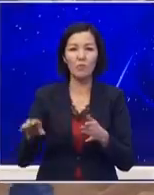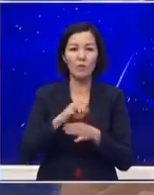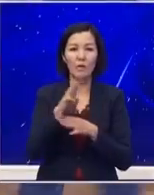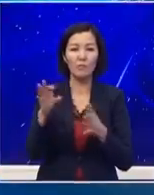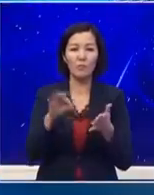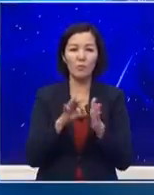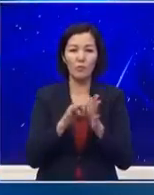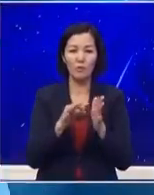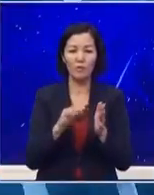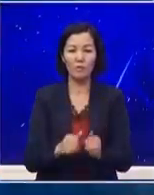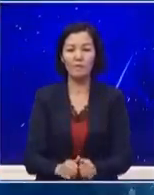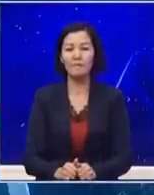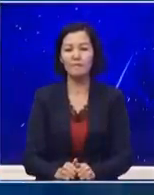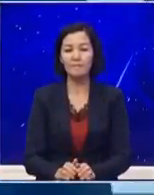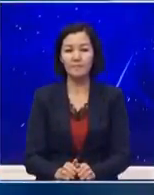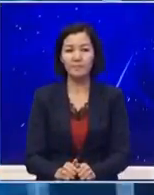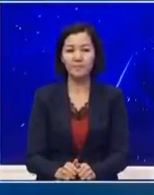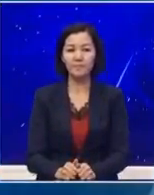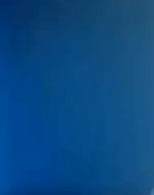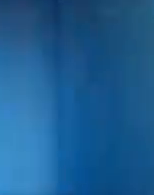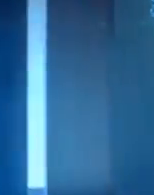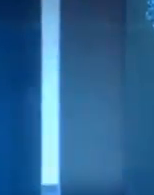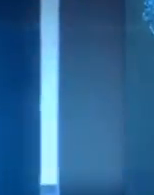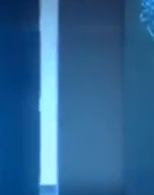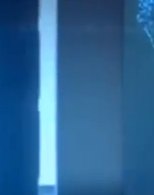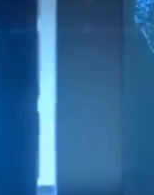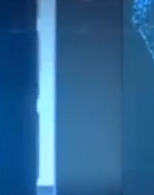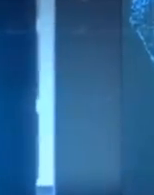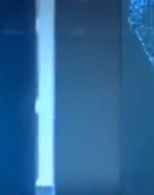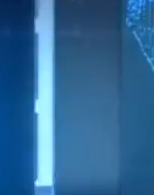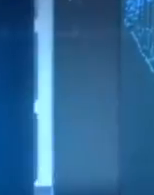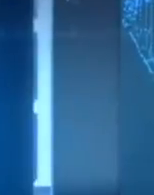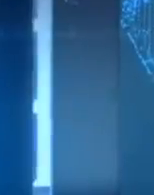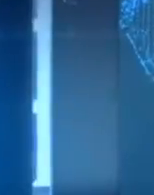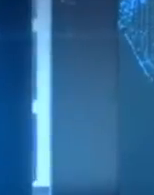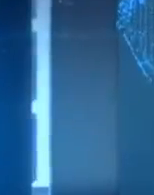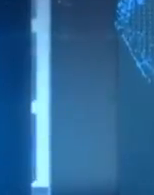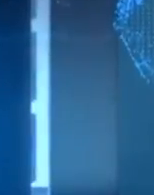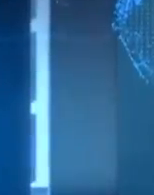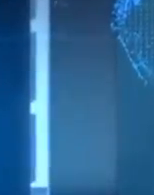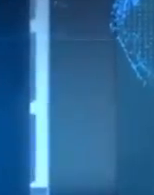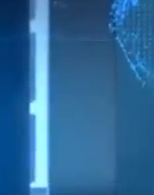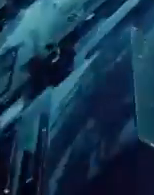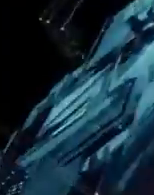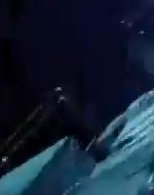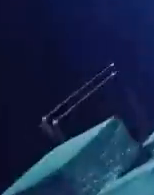қамтуды көздейді. Мадина Берқызы, Надежда Белова, Абылай Құттықбай, Жетісу телеарнасы.